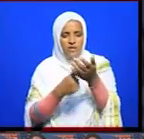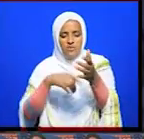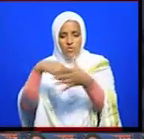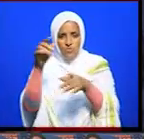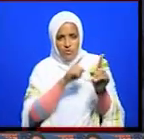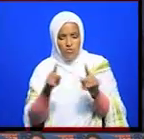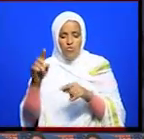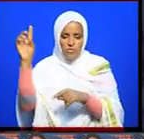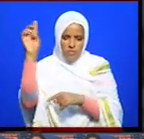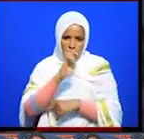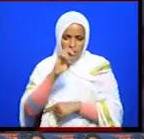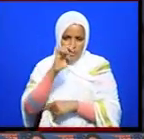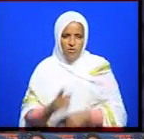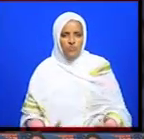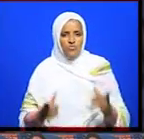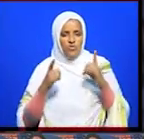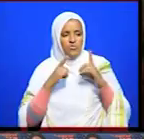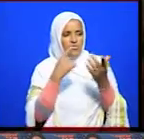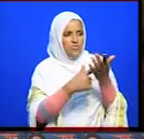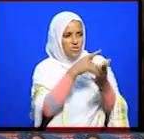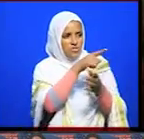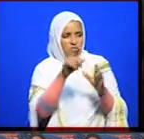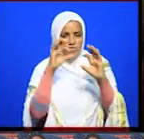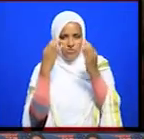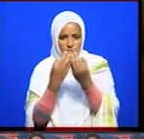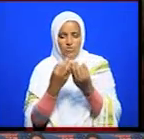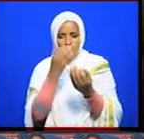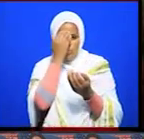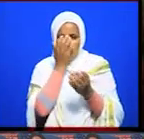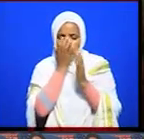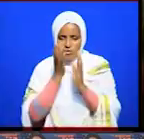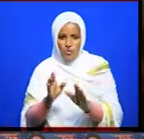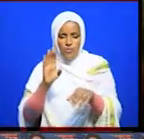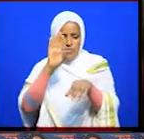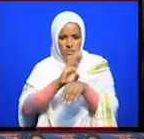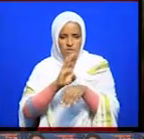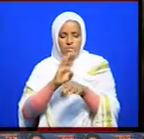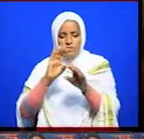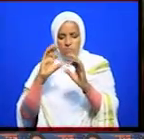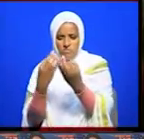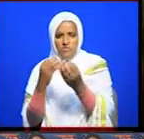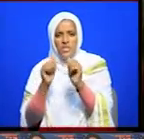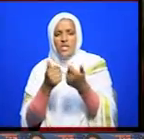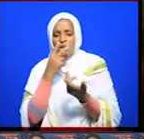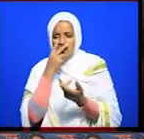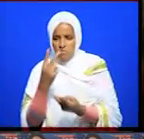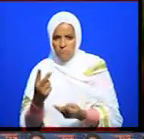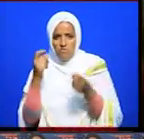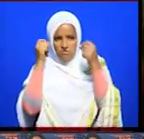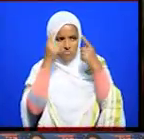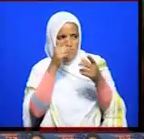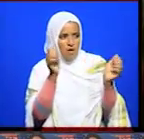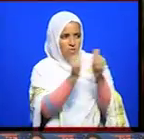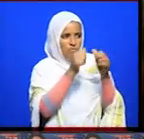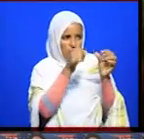አሉን። ከዛውጭ ደግሞ በለት ተለት ኑሯቸው እነዚህ ቤተሰቦች ኦርቶዶክሳዊ ቤተሰብን እንዴት ተረዱት የሚለውን